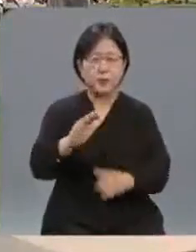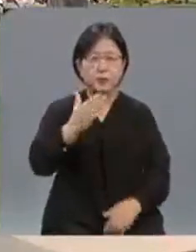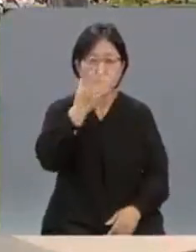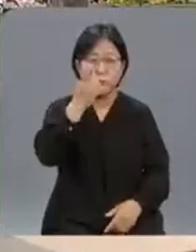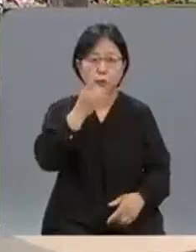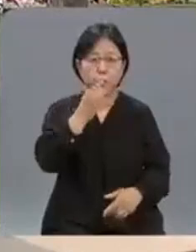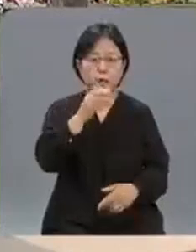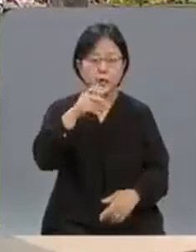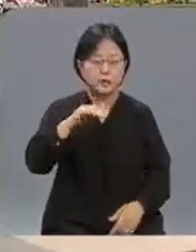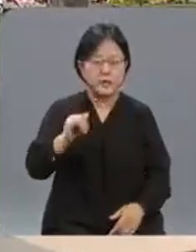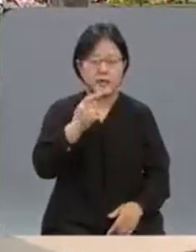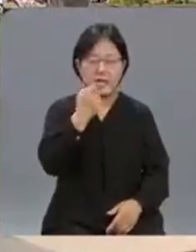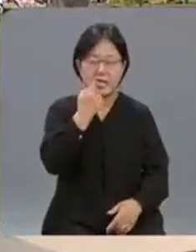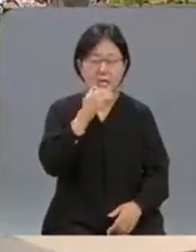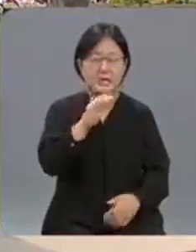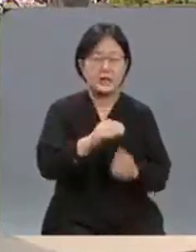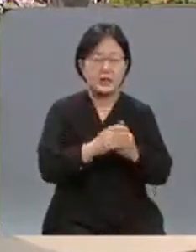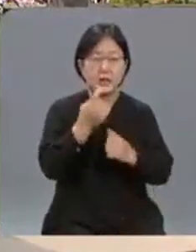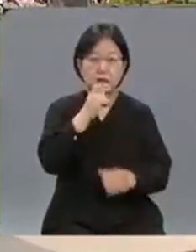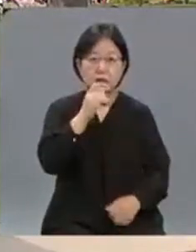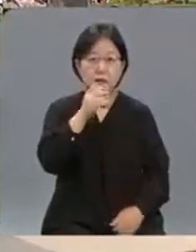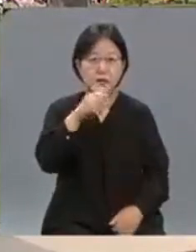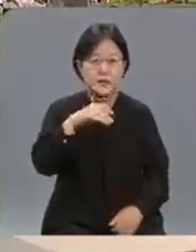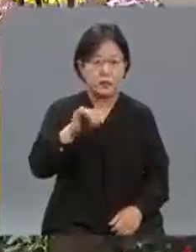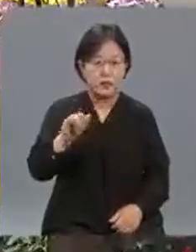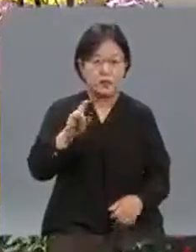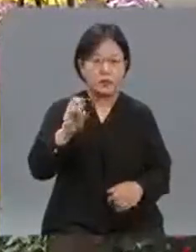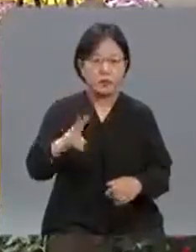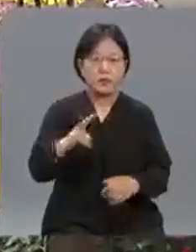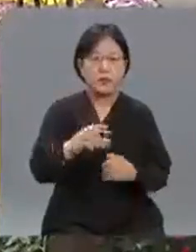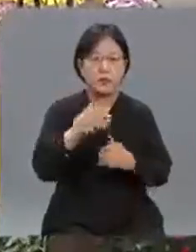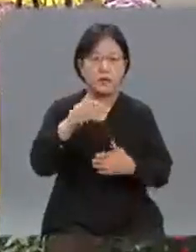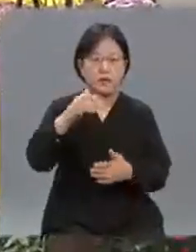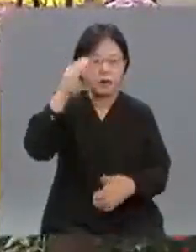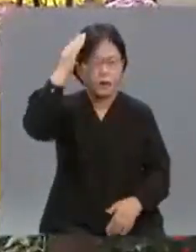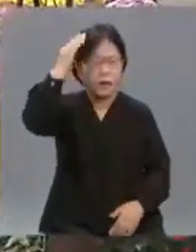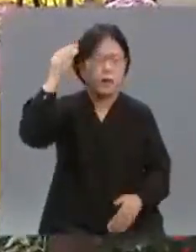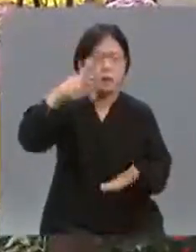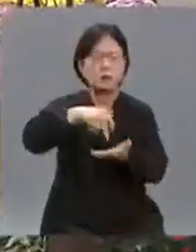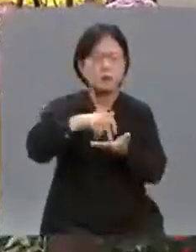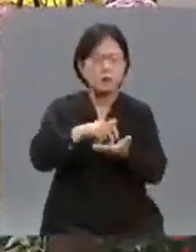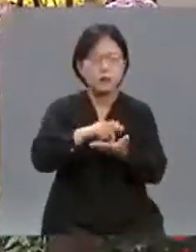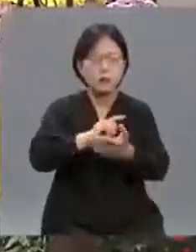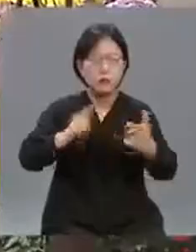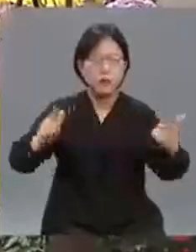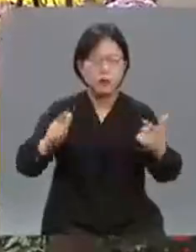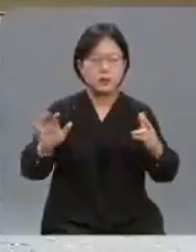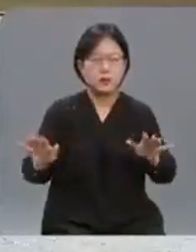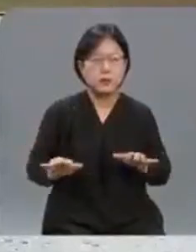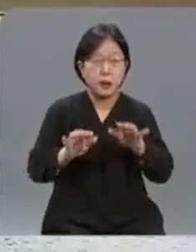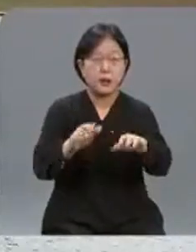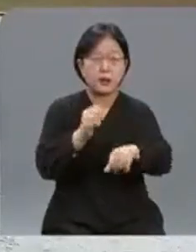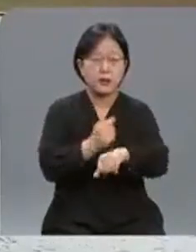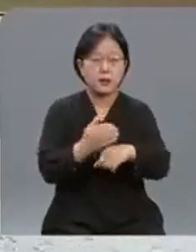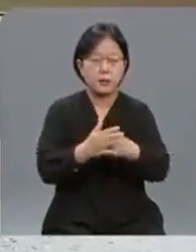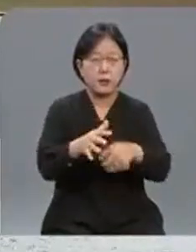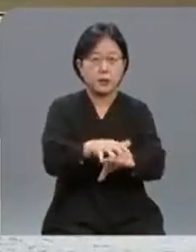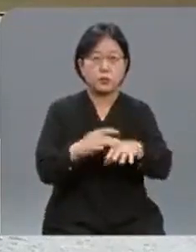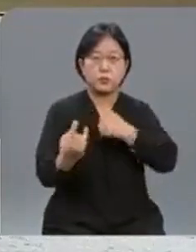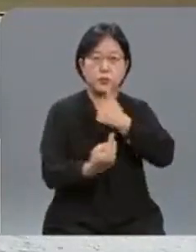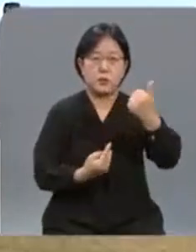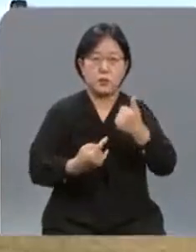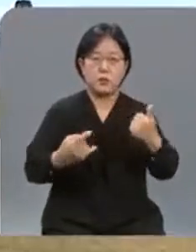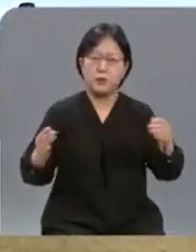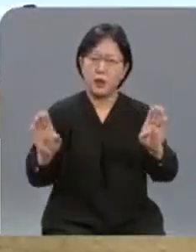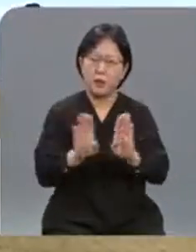순천만 습지 은빛 갈대와 흙드름이 월동 등을 보려는 막바지 가을 나들이객이 늘어나고 있는 만큼 조직위는